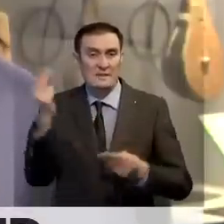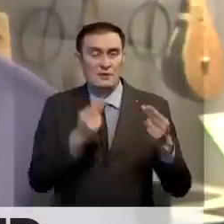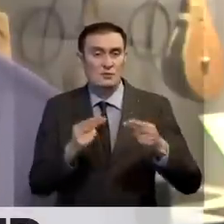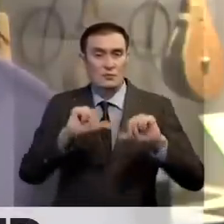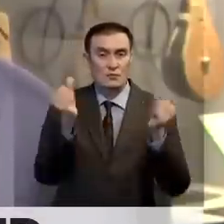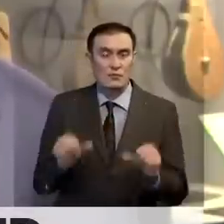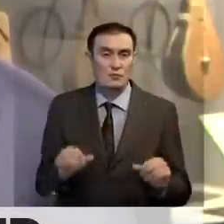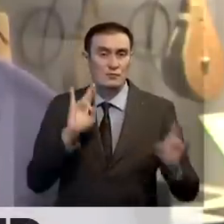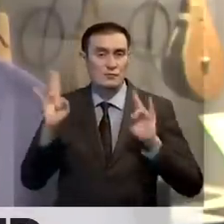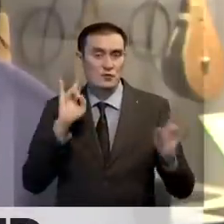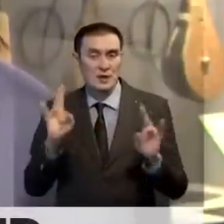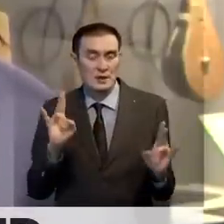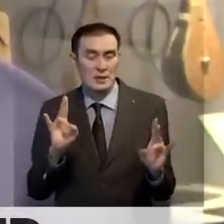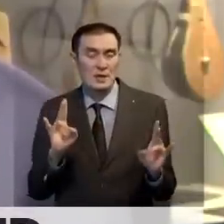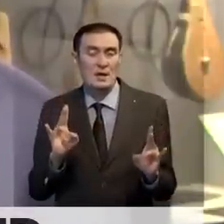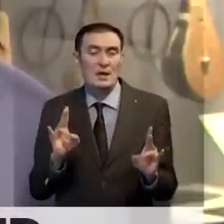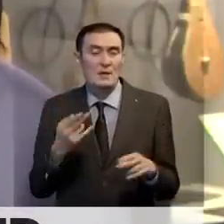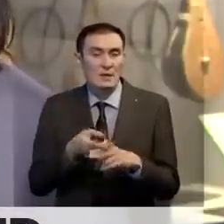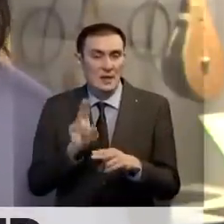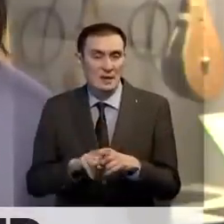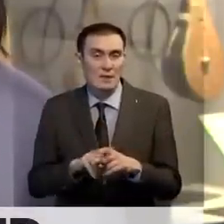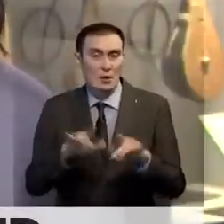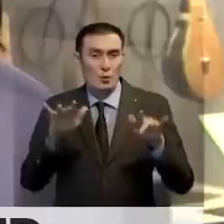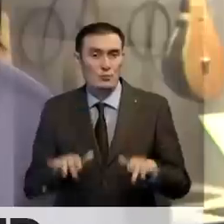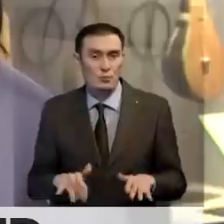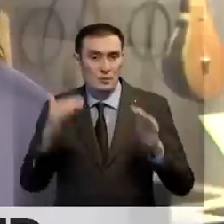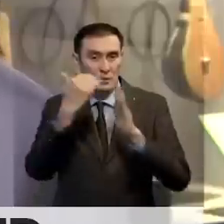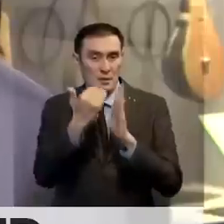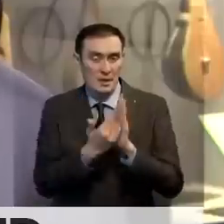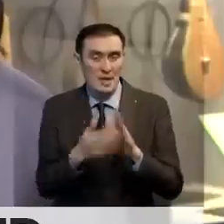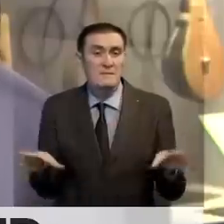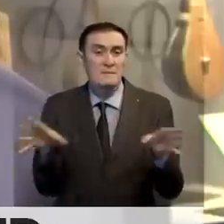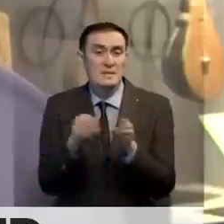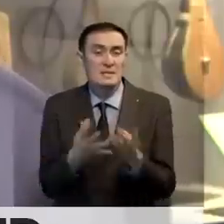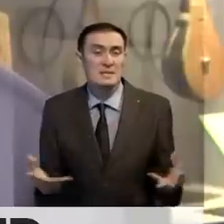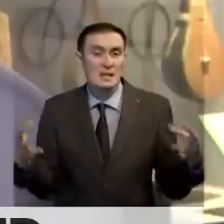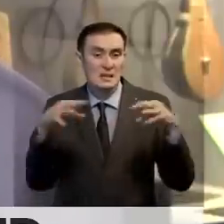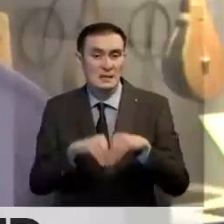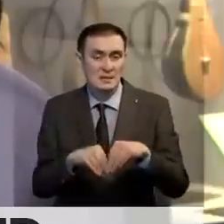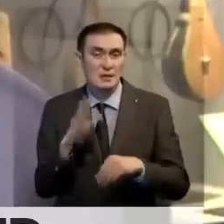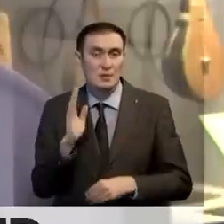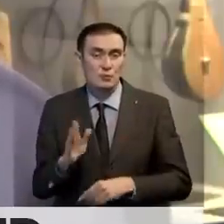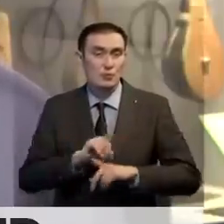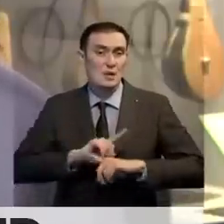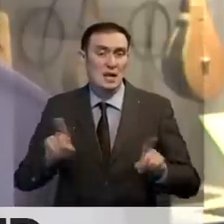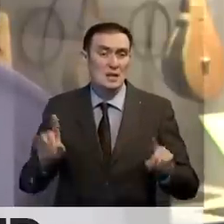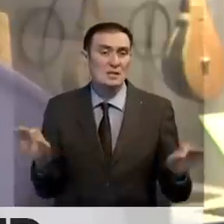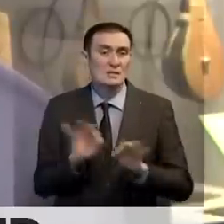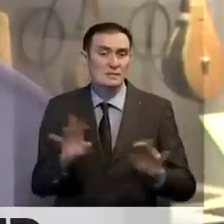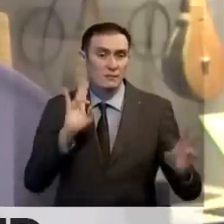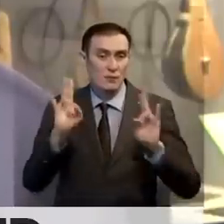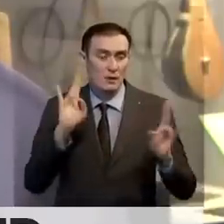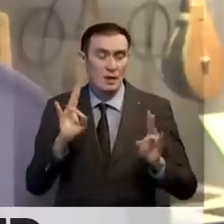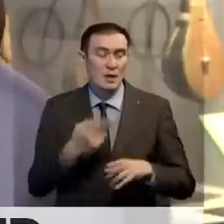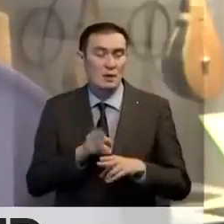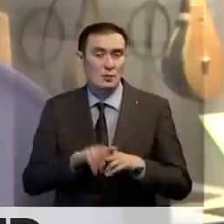и звучание непосредственно самого компьютера. И вместе это соединится и создаст уникальный звуковой ландшафт,